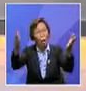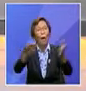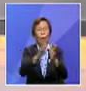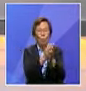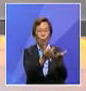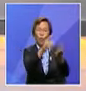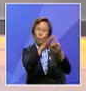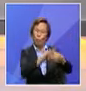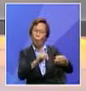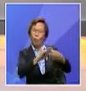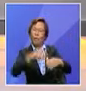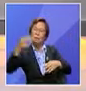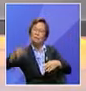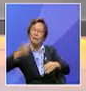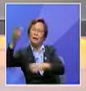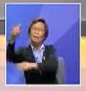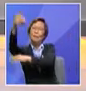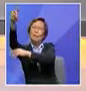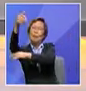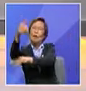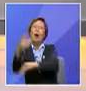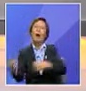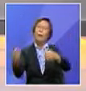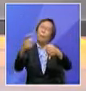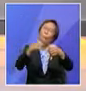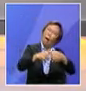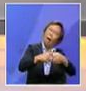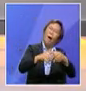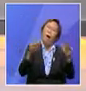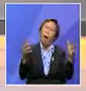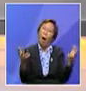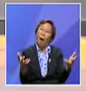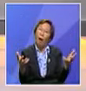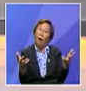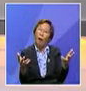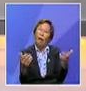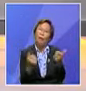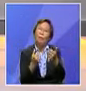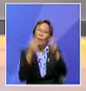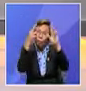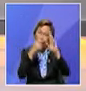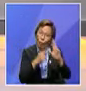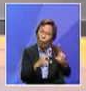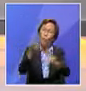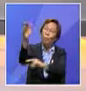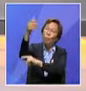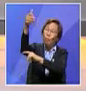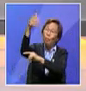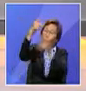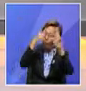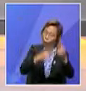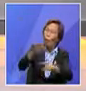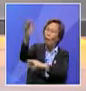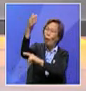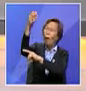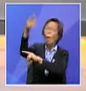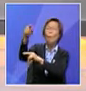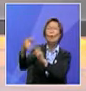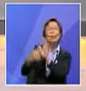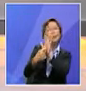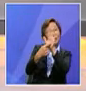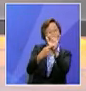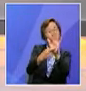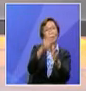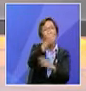turut bercerita tentang sejarah Jalur Gemilang. Ya. Berihal tentang bagaimana attributes ataupun sifat Jalur Gemilang yang boleh diterjemahkan. Malah